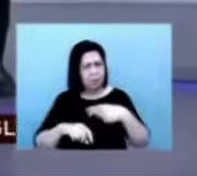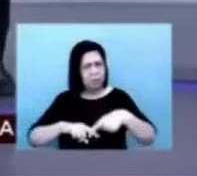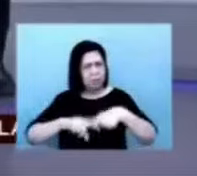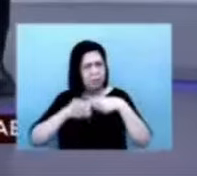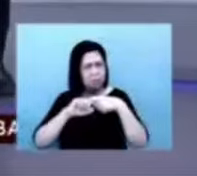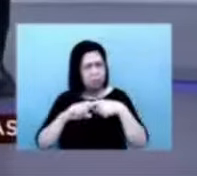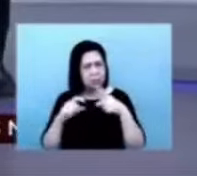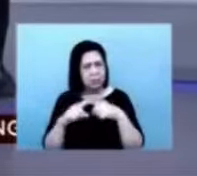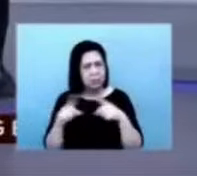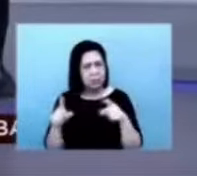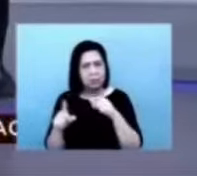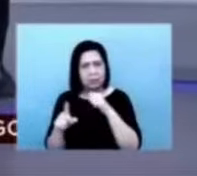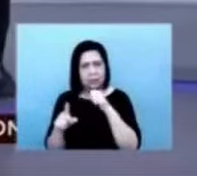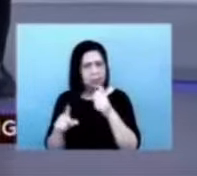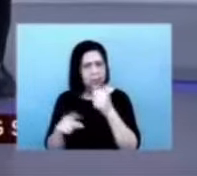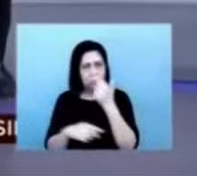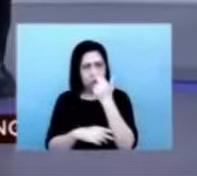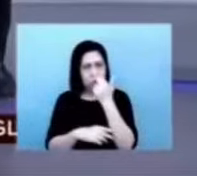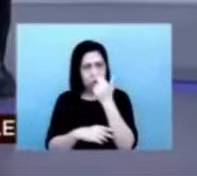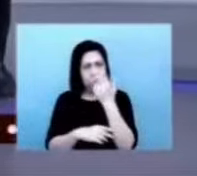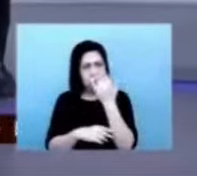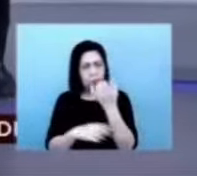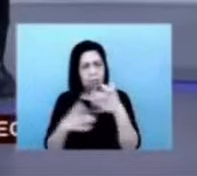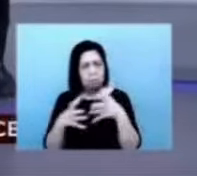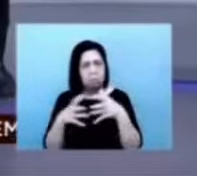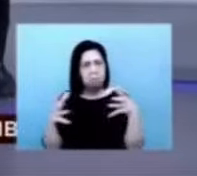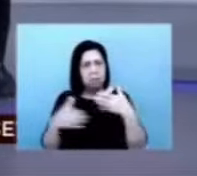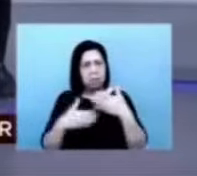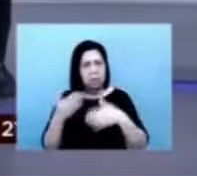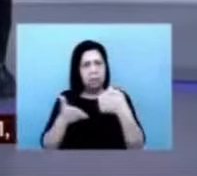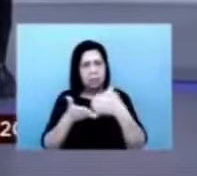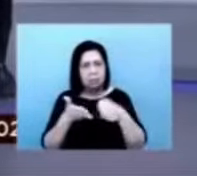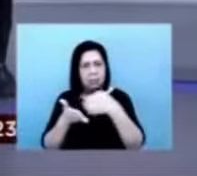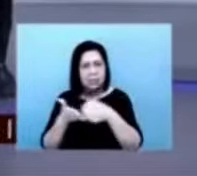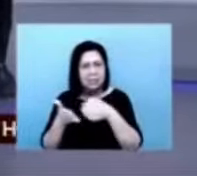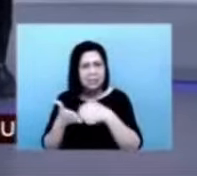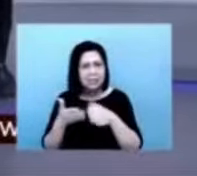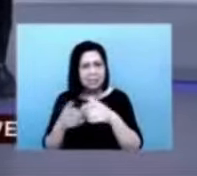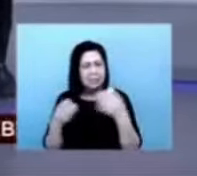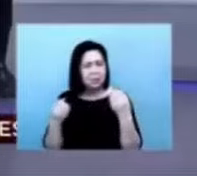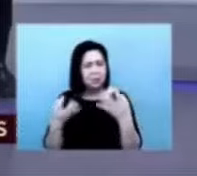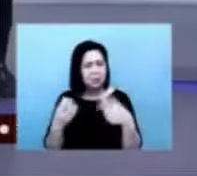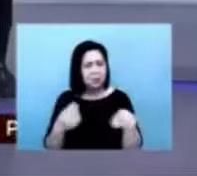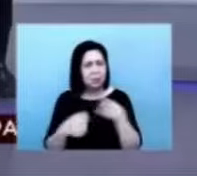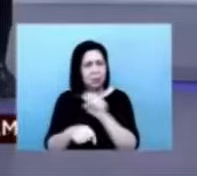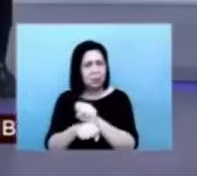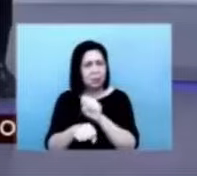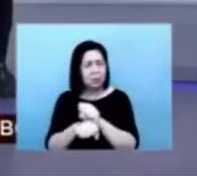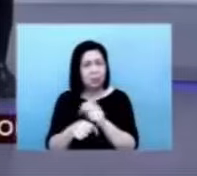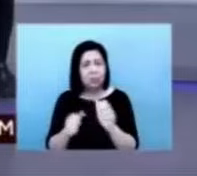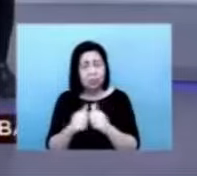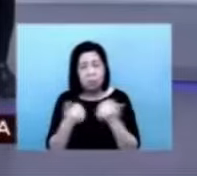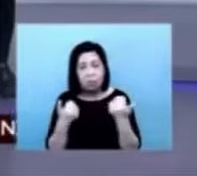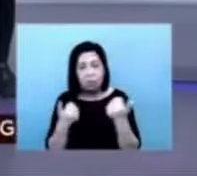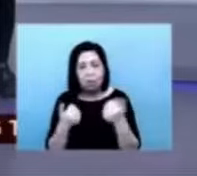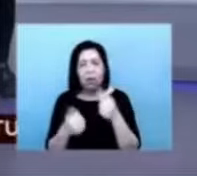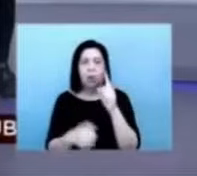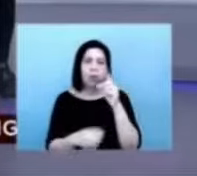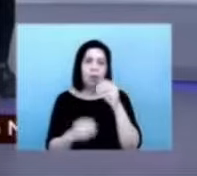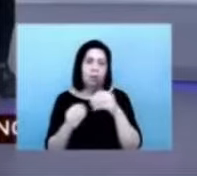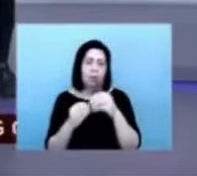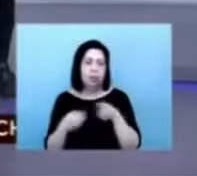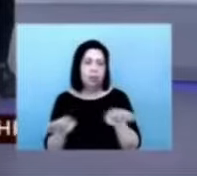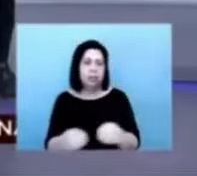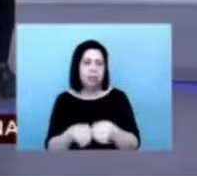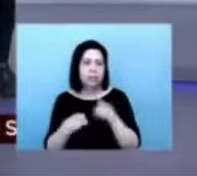ay hindi po biro dahil sa laki ng operational expenses nito at sa dami ng mga empleyado. Isa pa, kasabay po